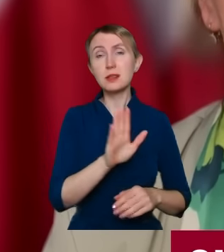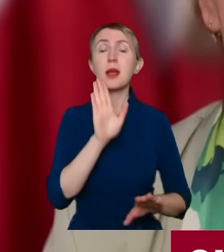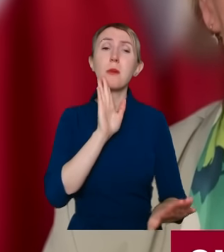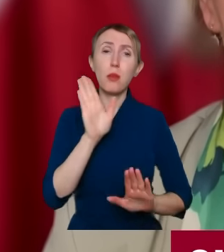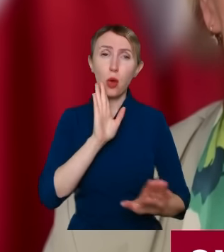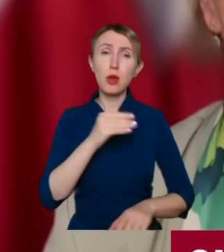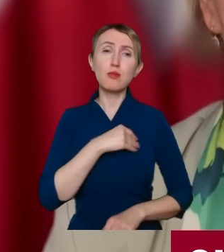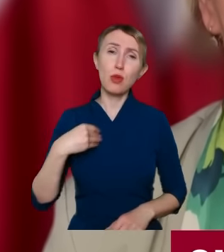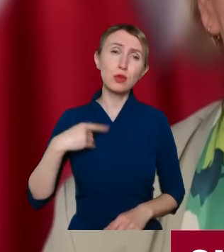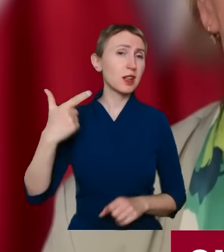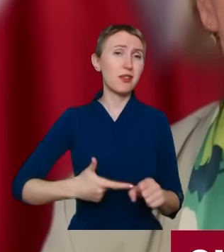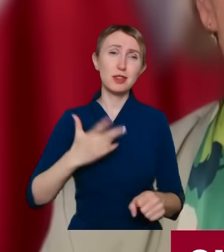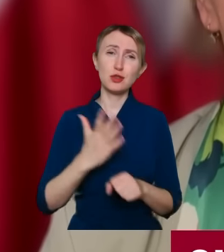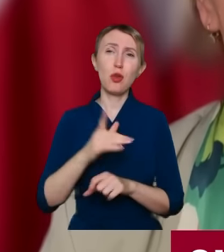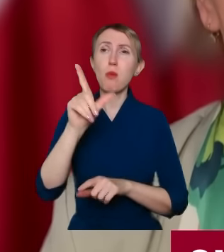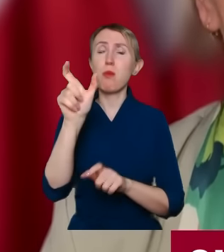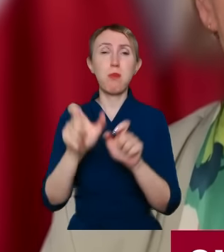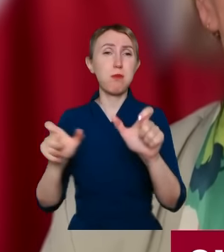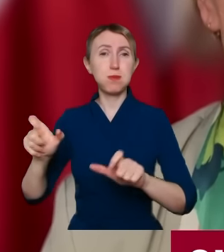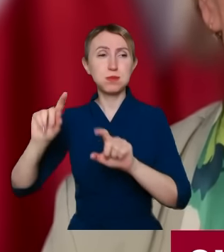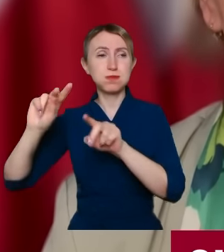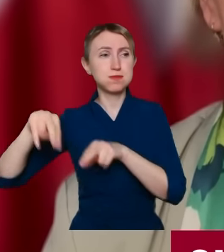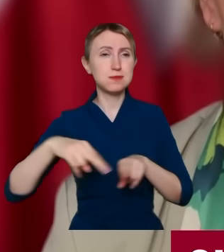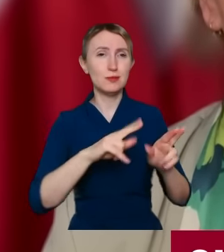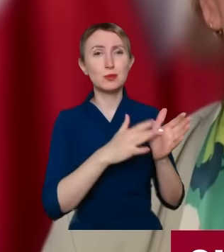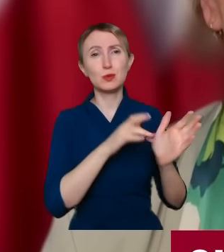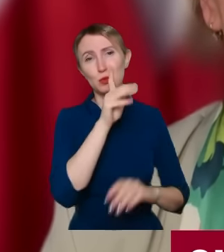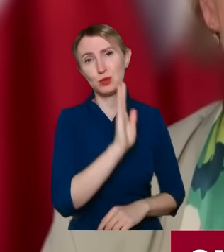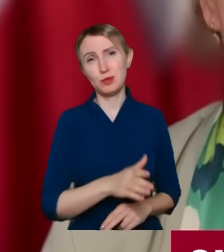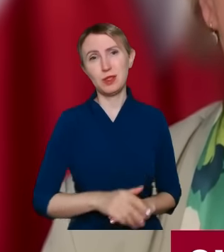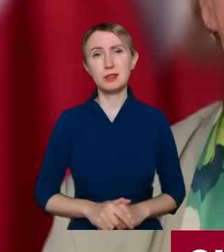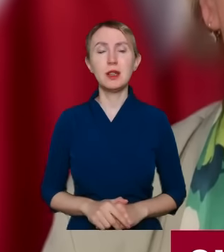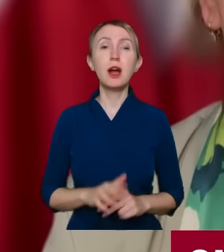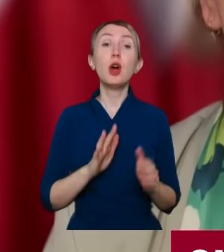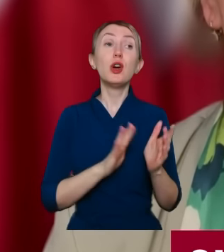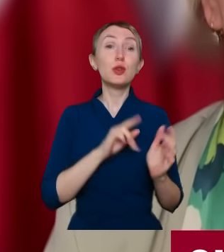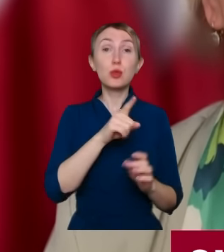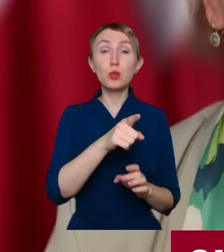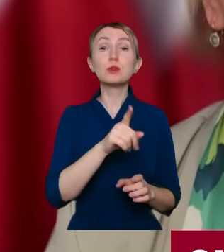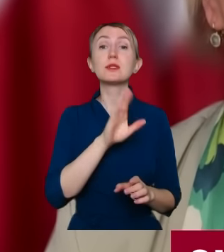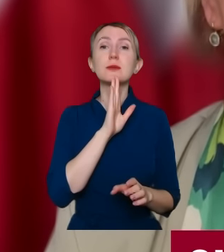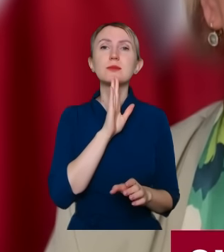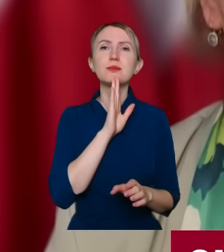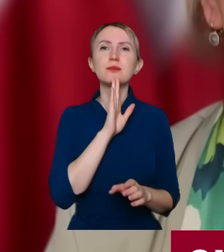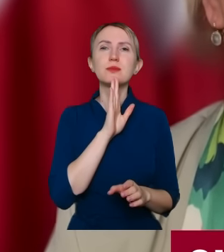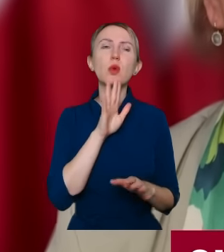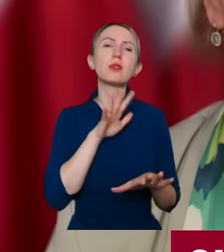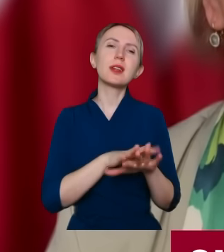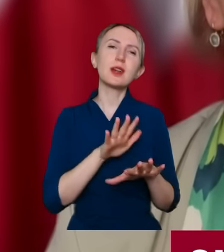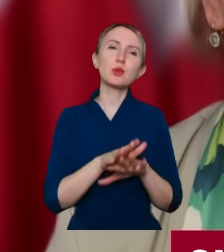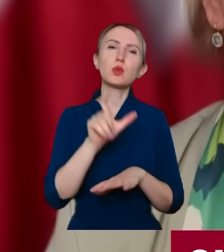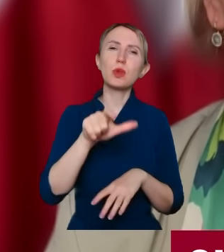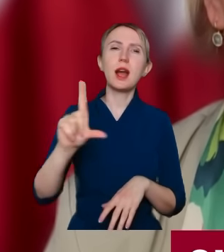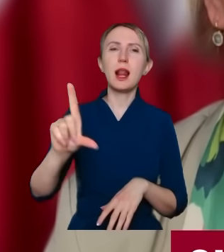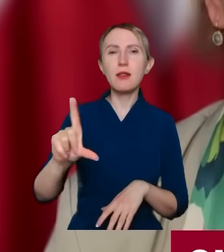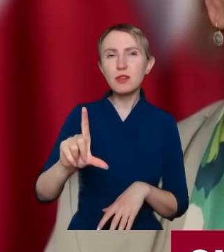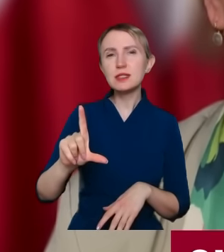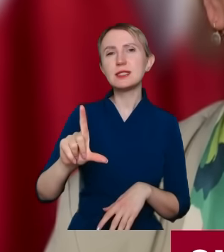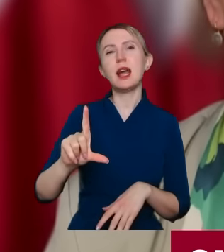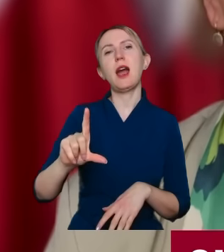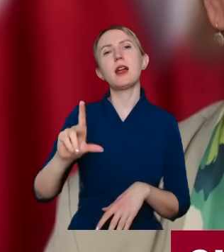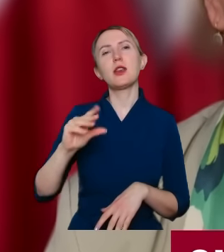Polską 2050 Tusk po prostu te przystawki bo on tak traktuje zarówno lewic jak i